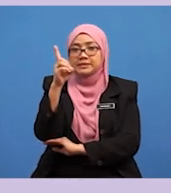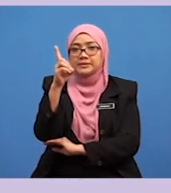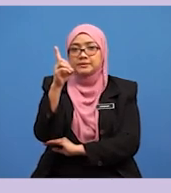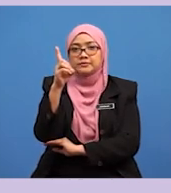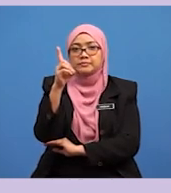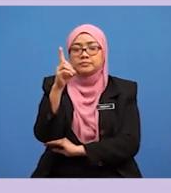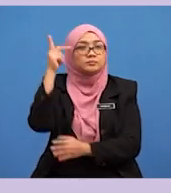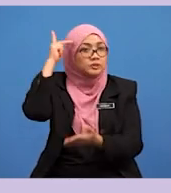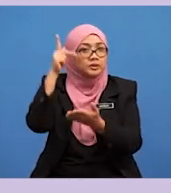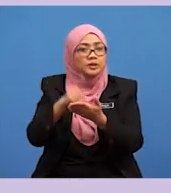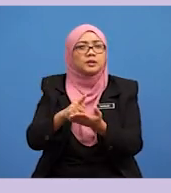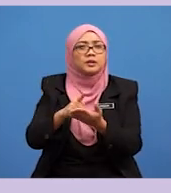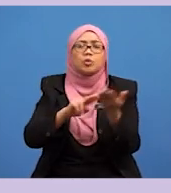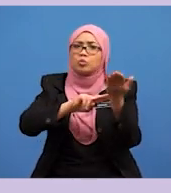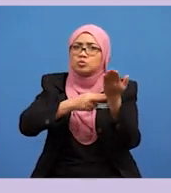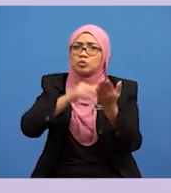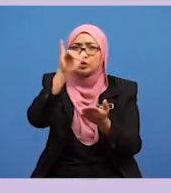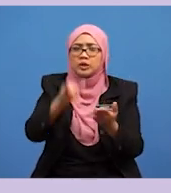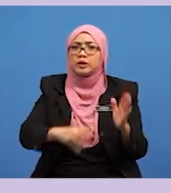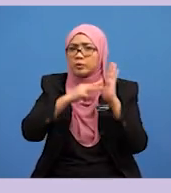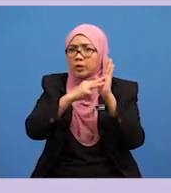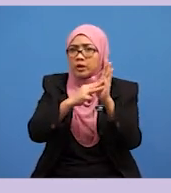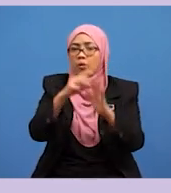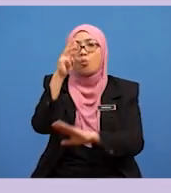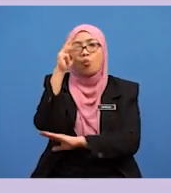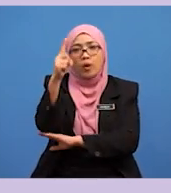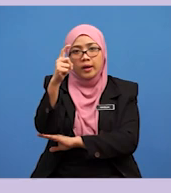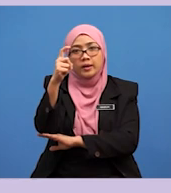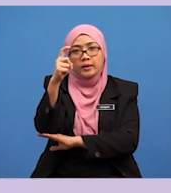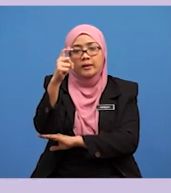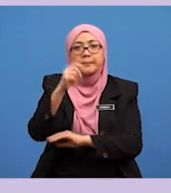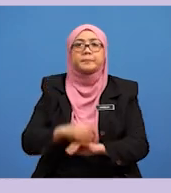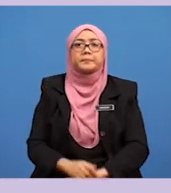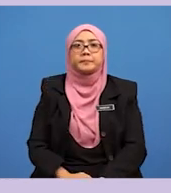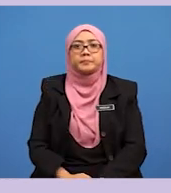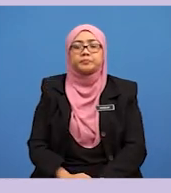D. Kenal pasti unsur yang diwakili oleh Y.